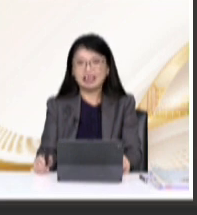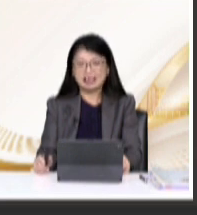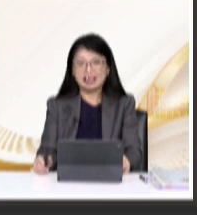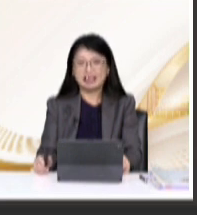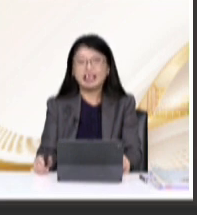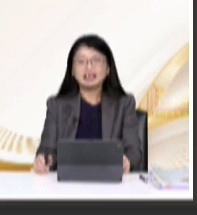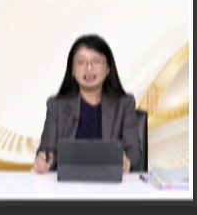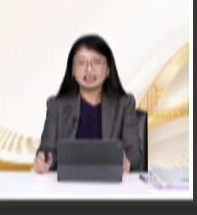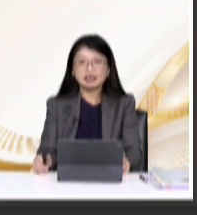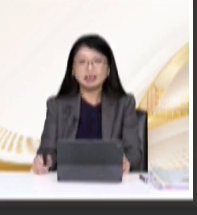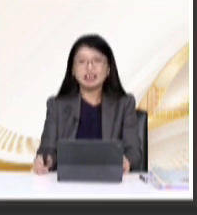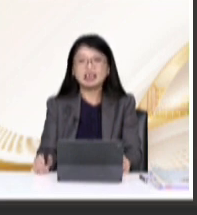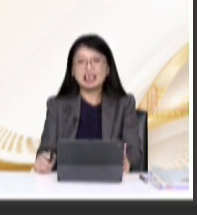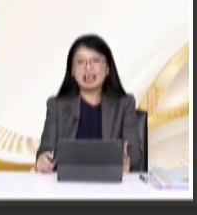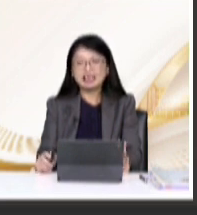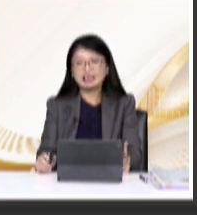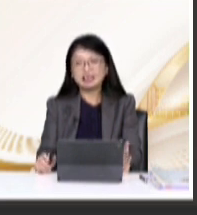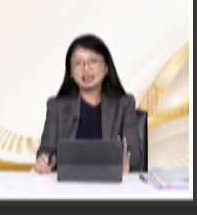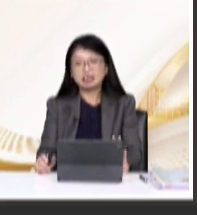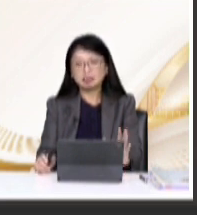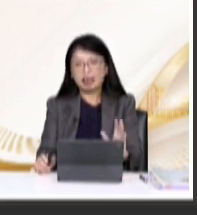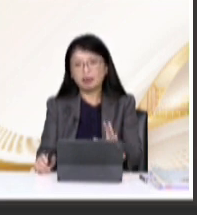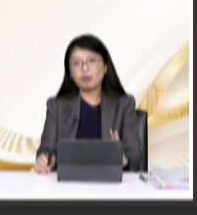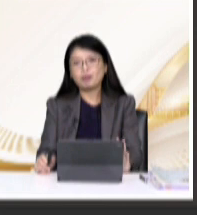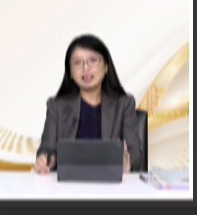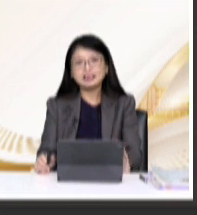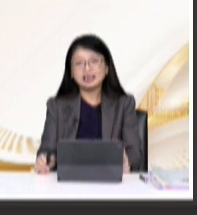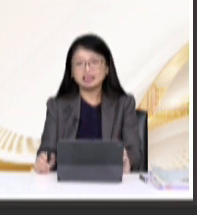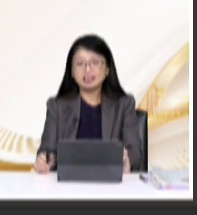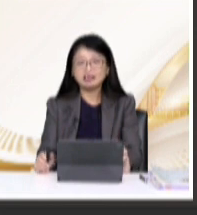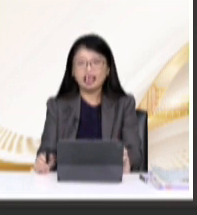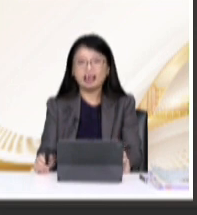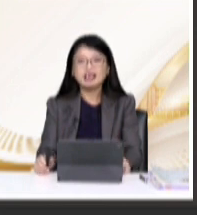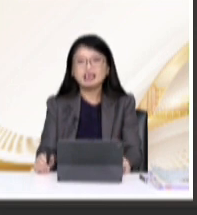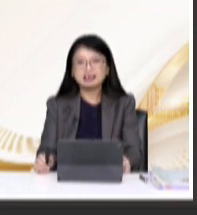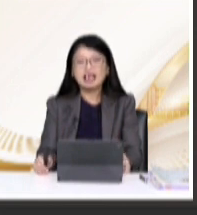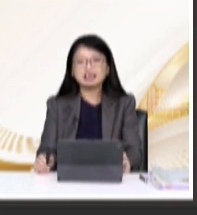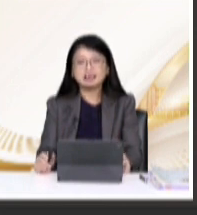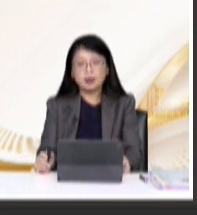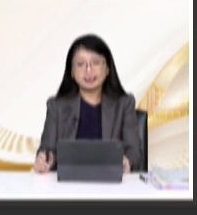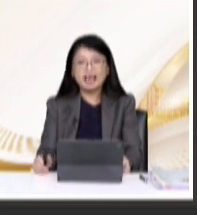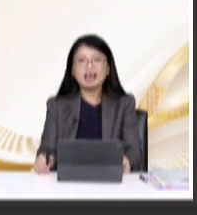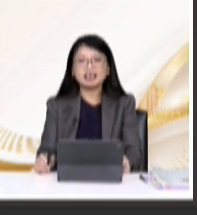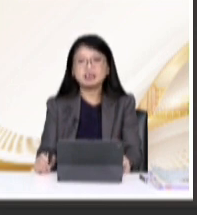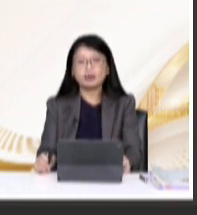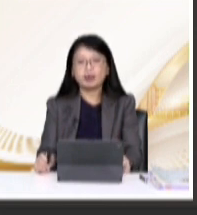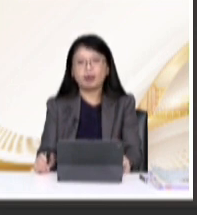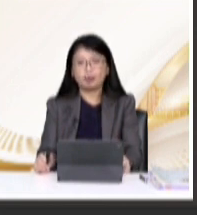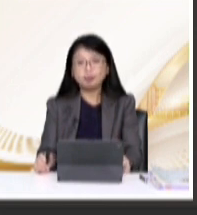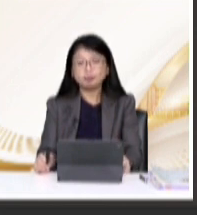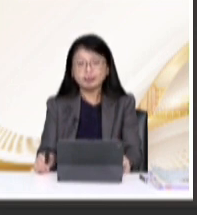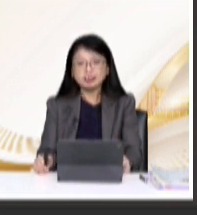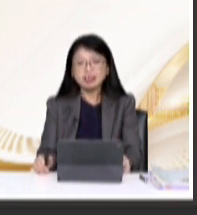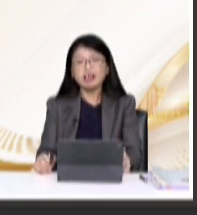านอัยการแต่อย่างไรก็ดีในรายละเอียดที่แบ่งโครงไว้4เรื่องนะคะดิฉันอาจจะสอดแทรกในส่วน